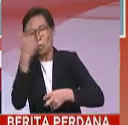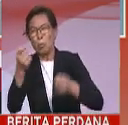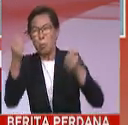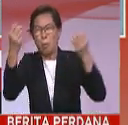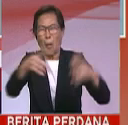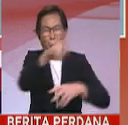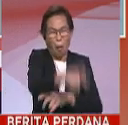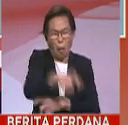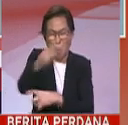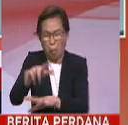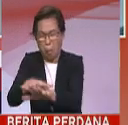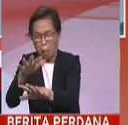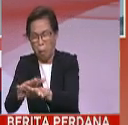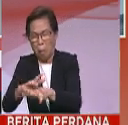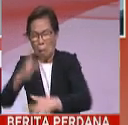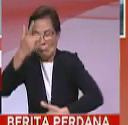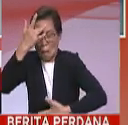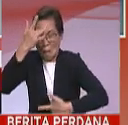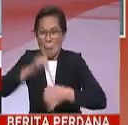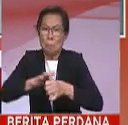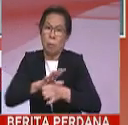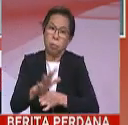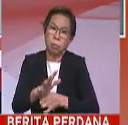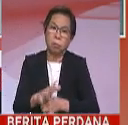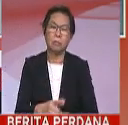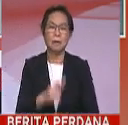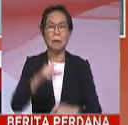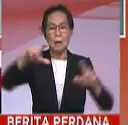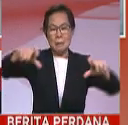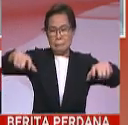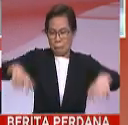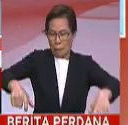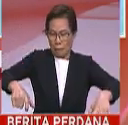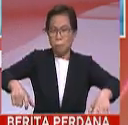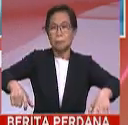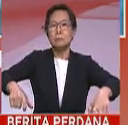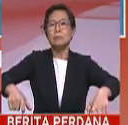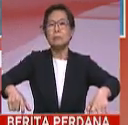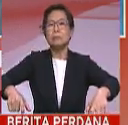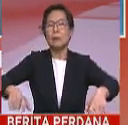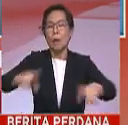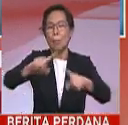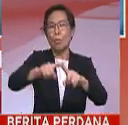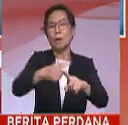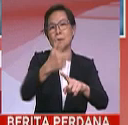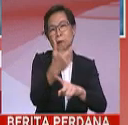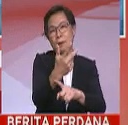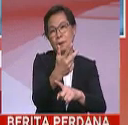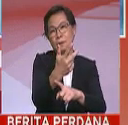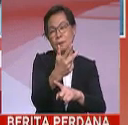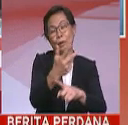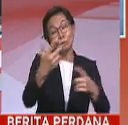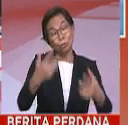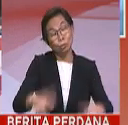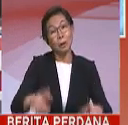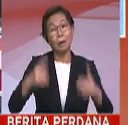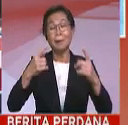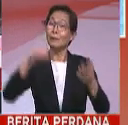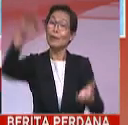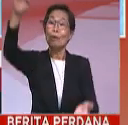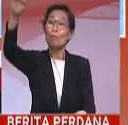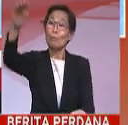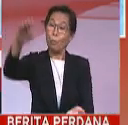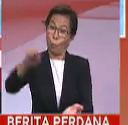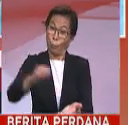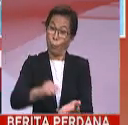telah dijangkiti. Pelaksanaan Perintah Kawalan Pergerakan pada bulan Mac telah berjaya